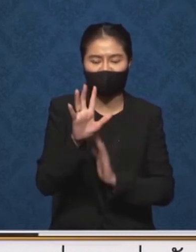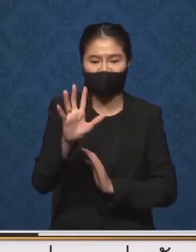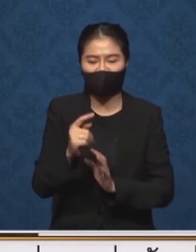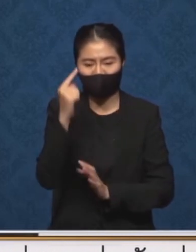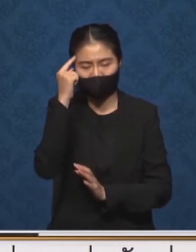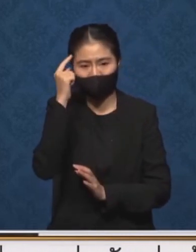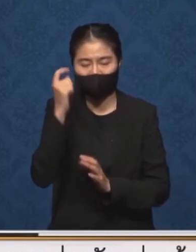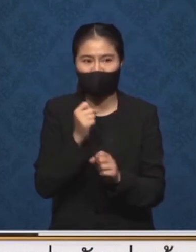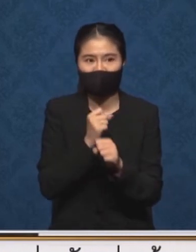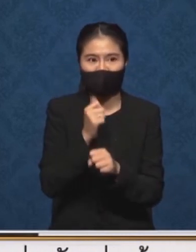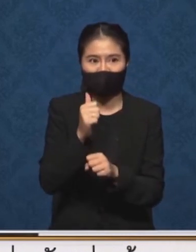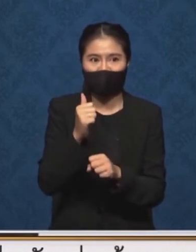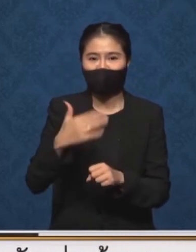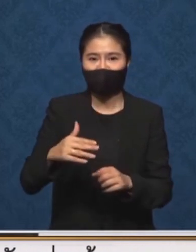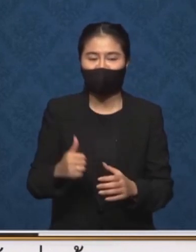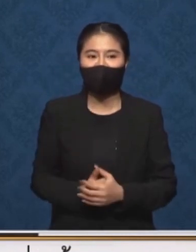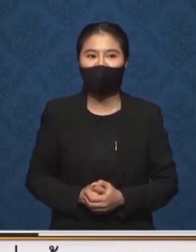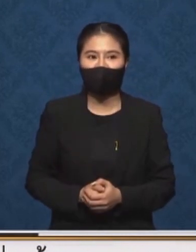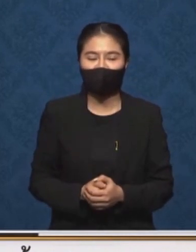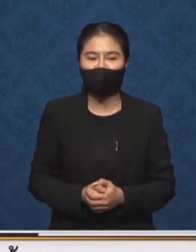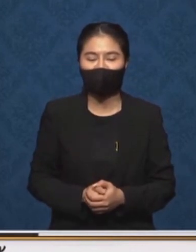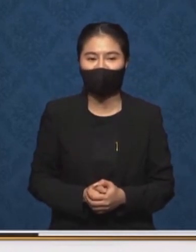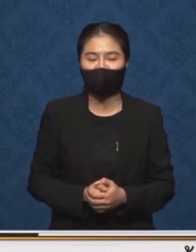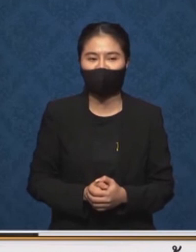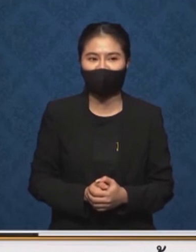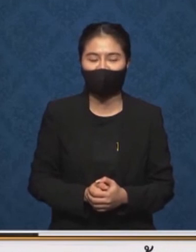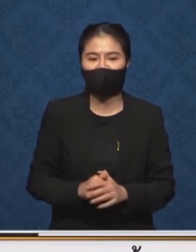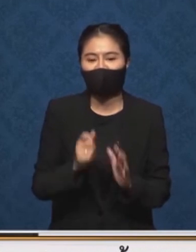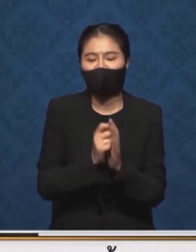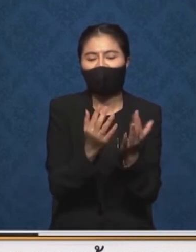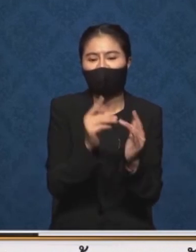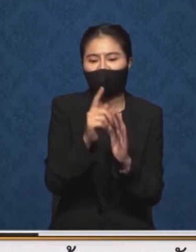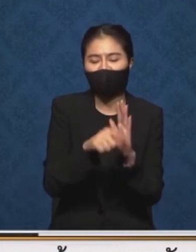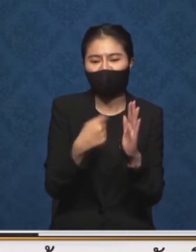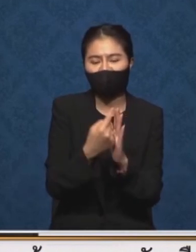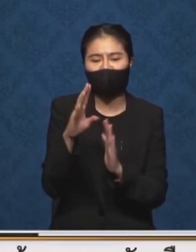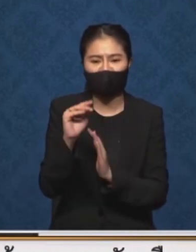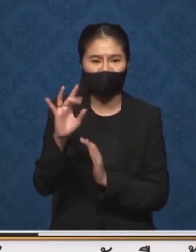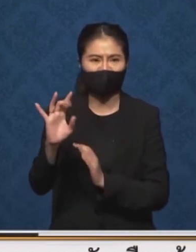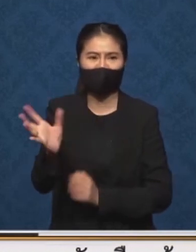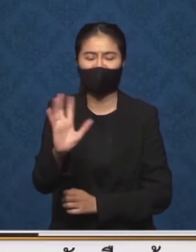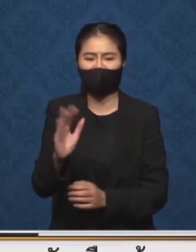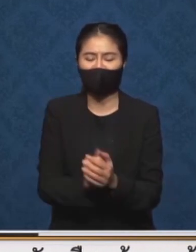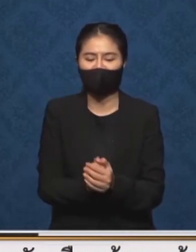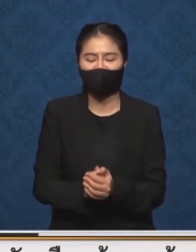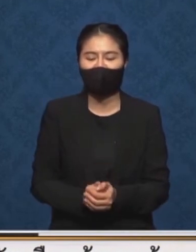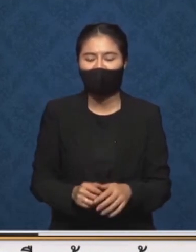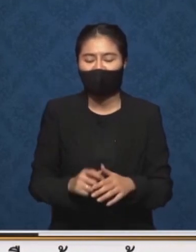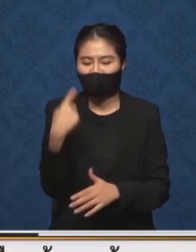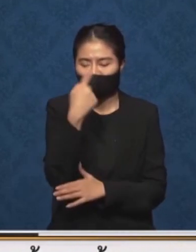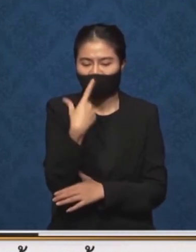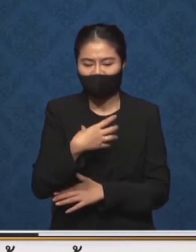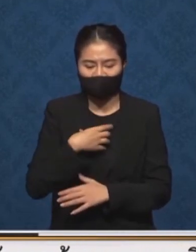ตองใช้เครองใหญ่ต้อง 2,48 ชั่วโงไม่ใช่ ให้เขาไปตวจก่อนเพร